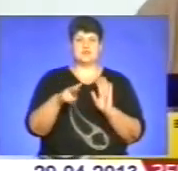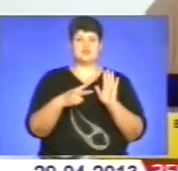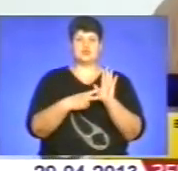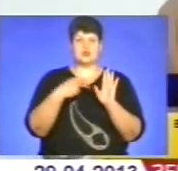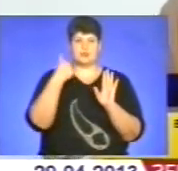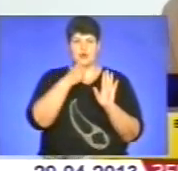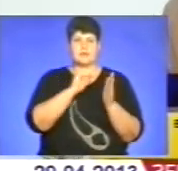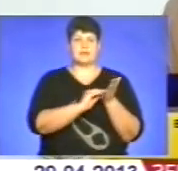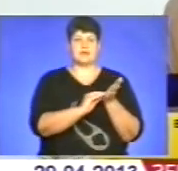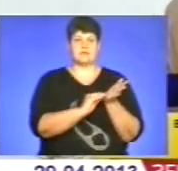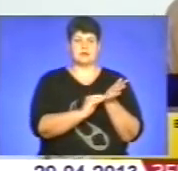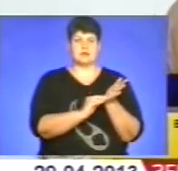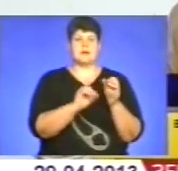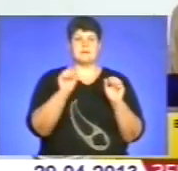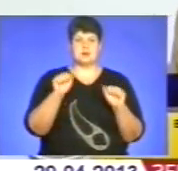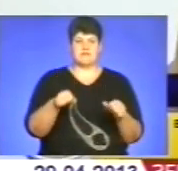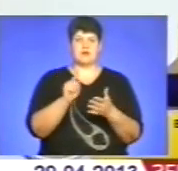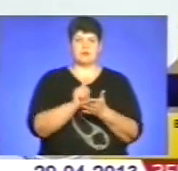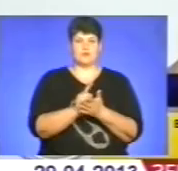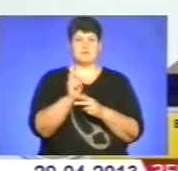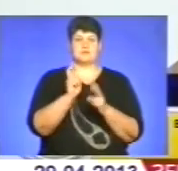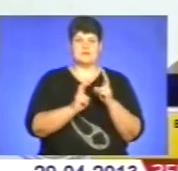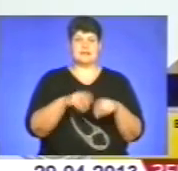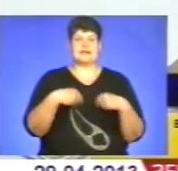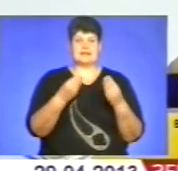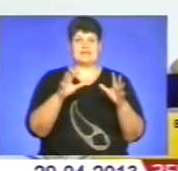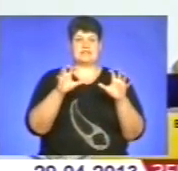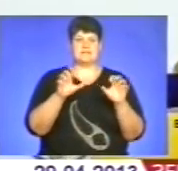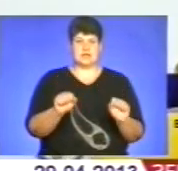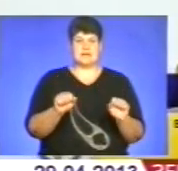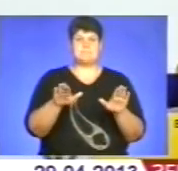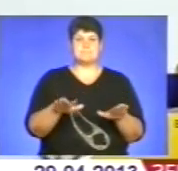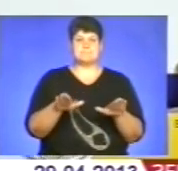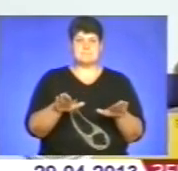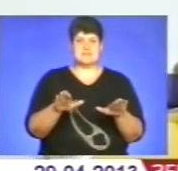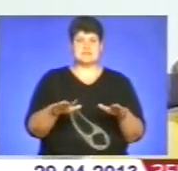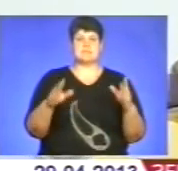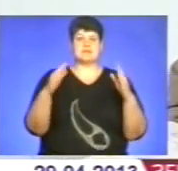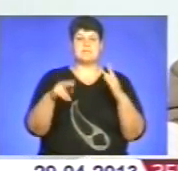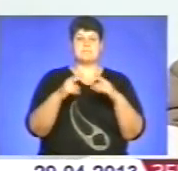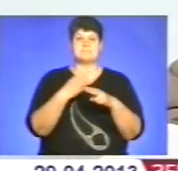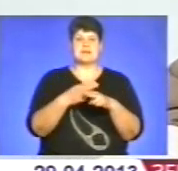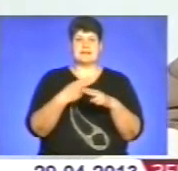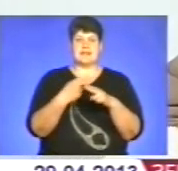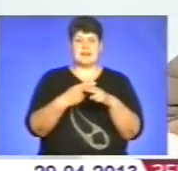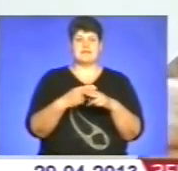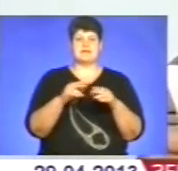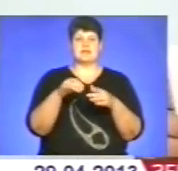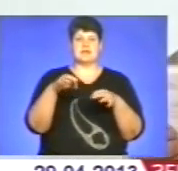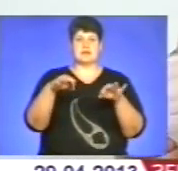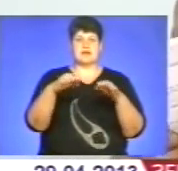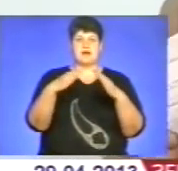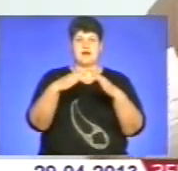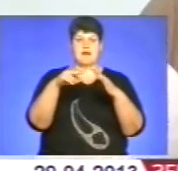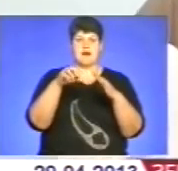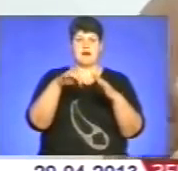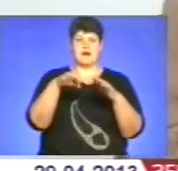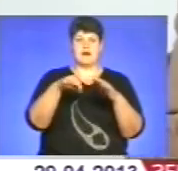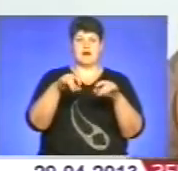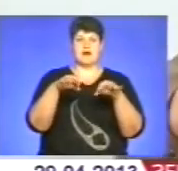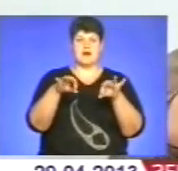року, де написано: права Вибоцьке підприємство надати власнику місце під металевий гараж згідно умов даного договору. Печатка